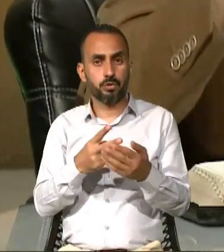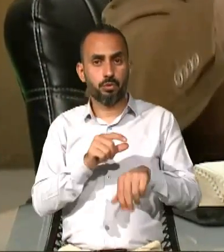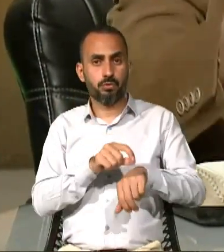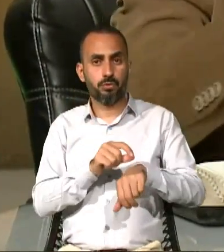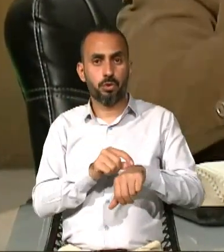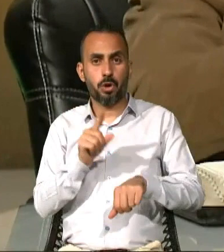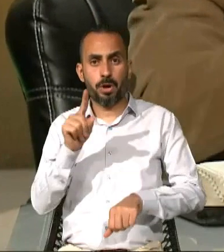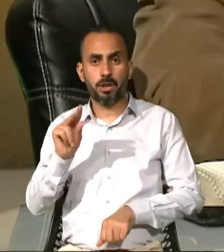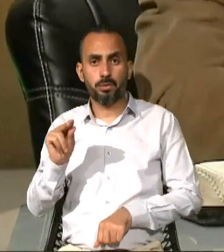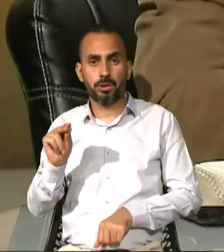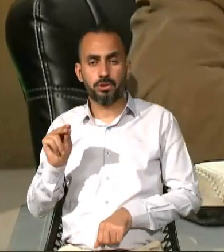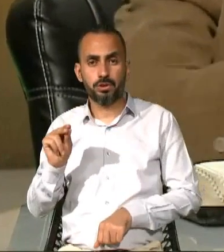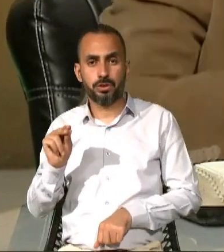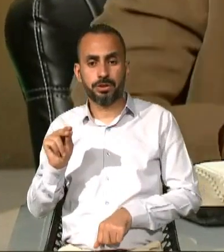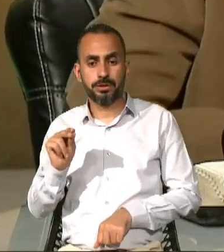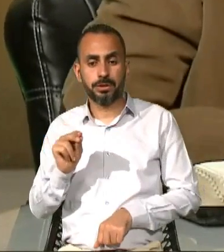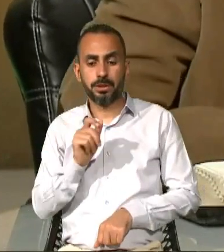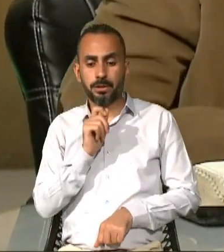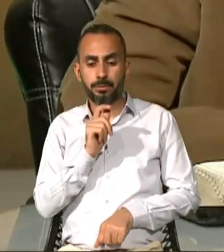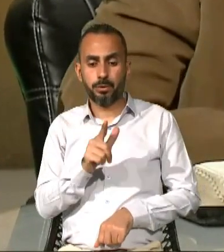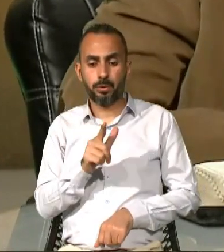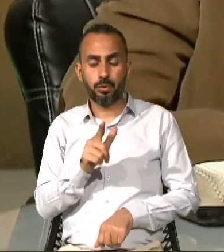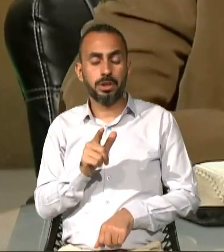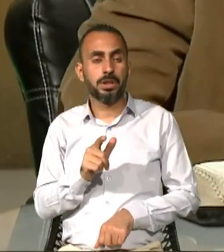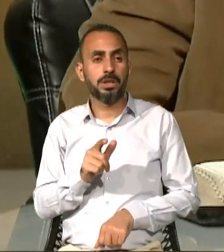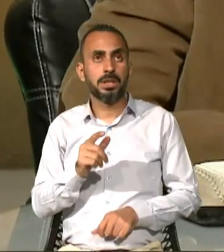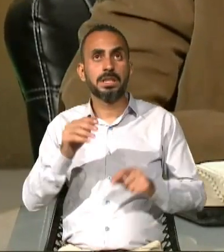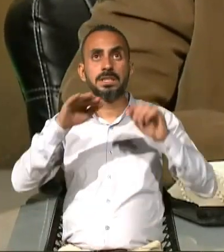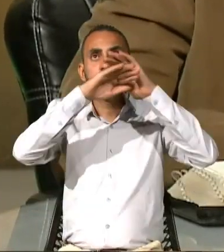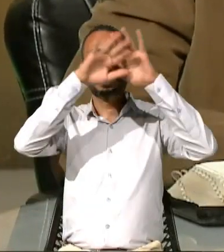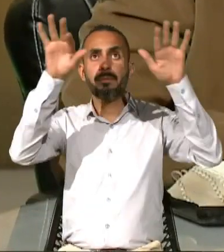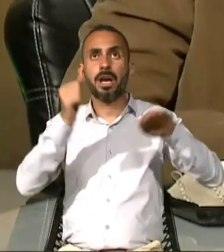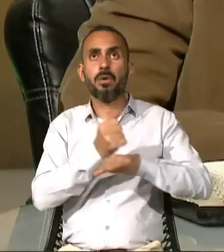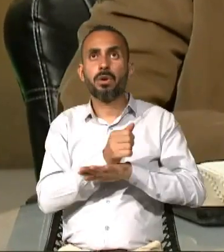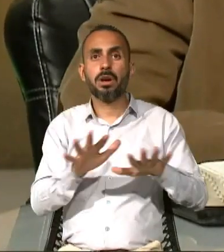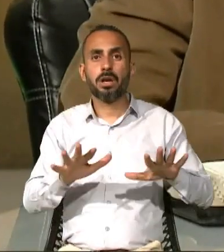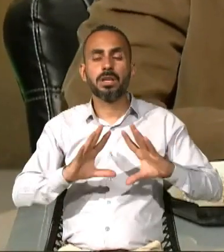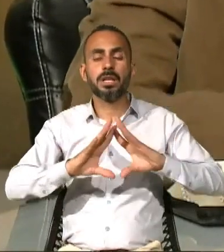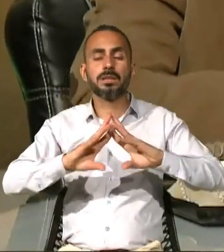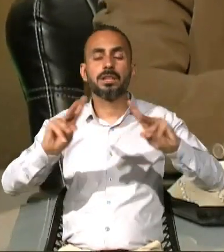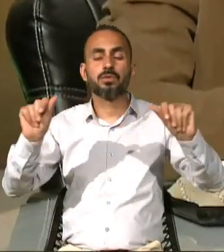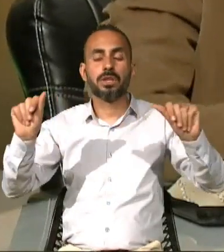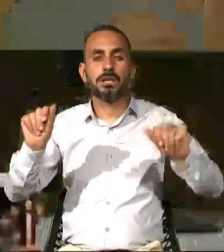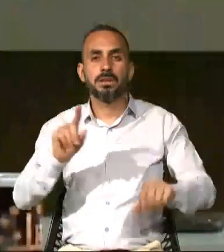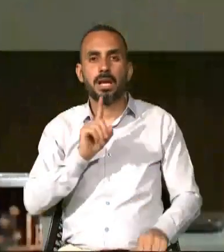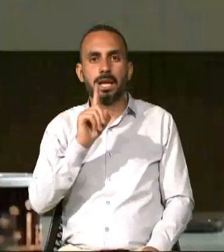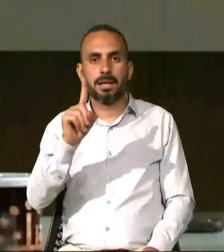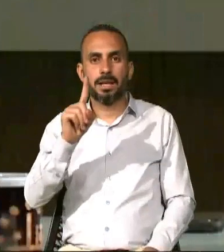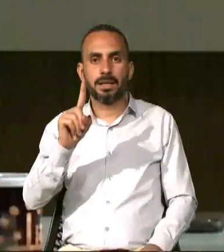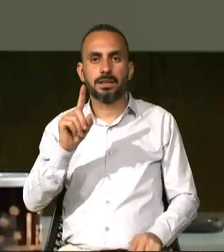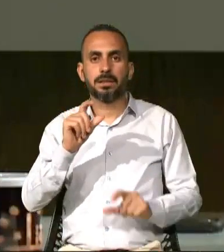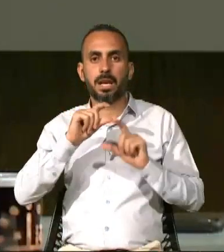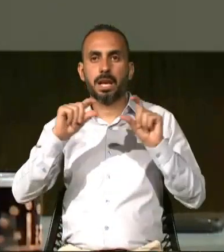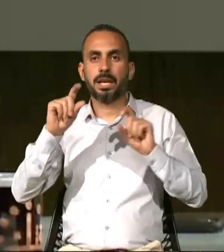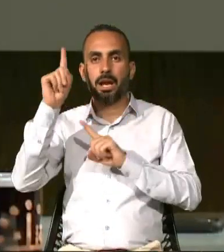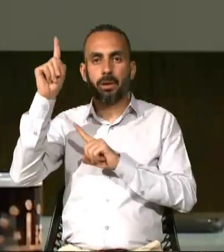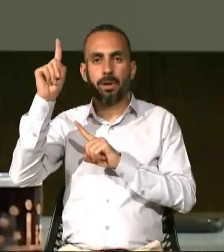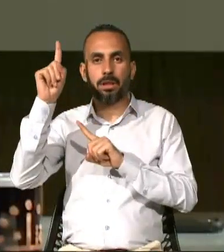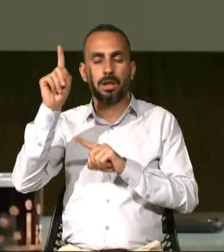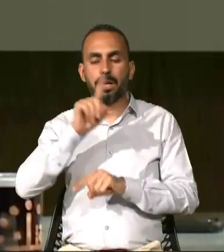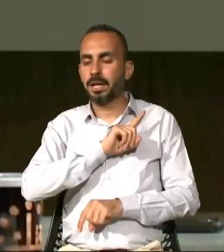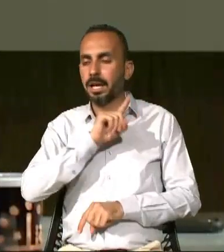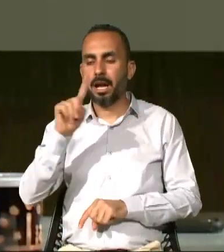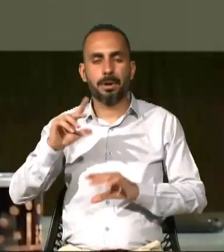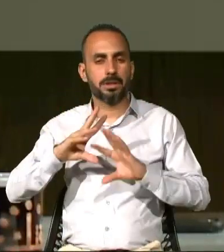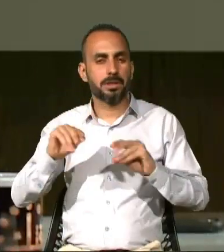21:32 السماء والارض تزولان ولكن كلامي لا يزول. يعني لو انا عايز انا كانسان ما